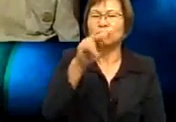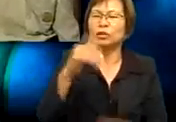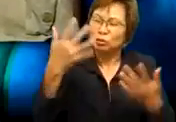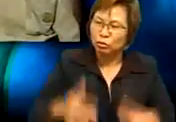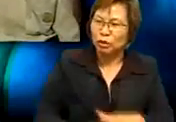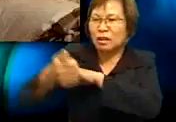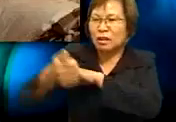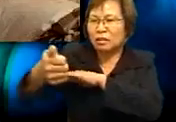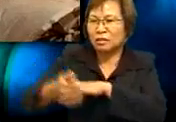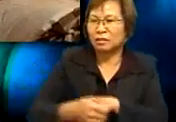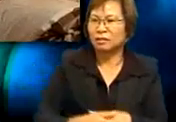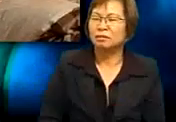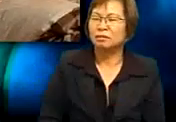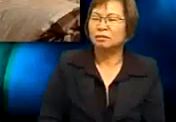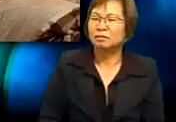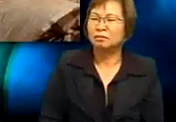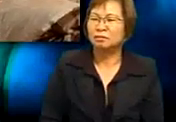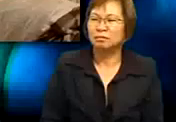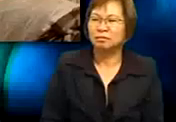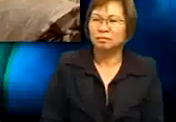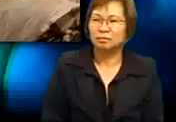Noni dah lari dah.